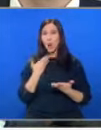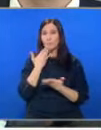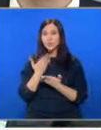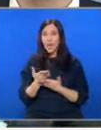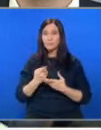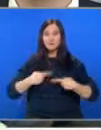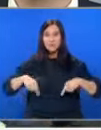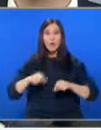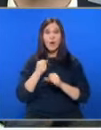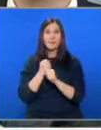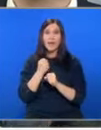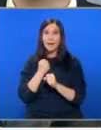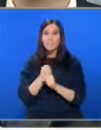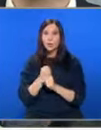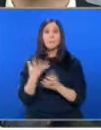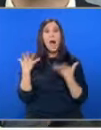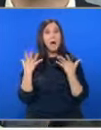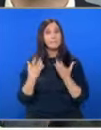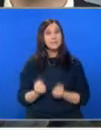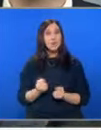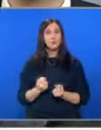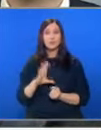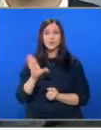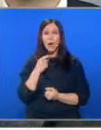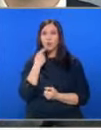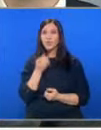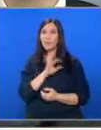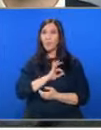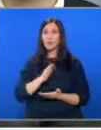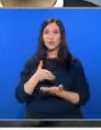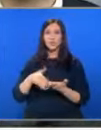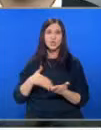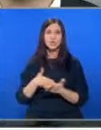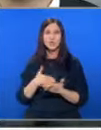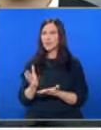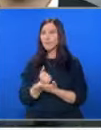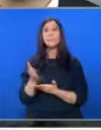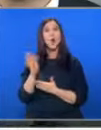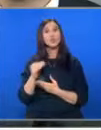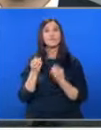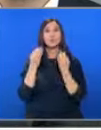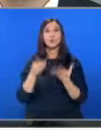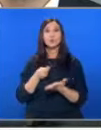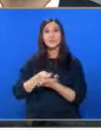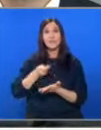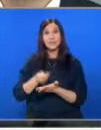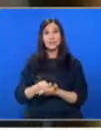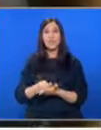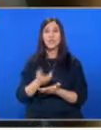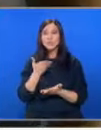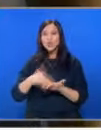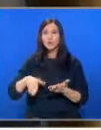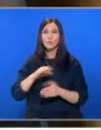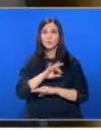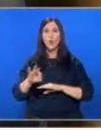в зала, е да работим амбициозно през цялата година по приходната част, за да намерим още възможности за финансиране на част от